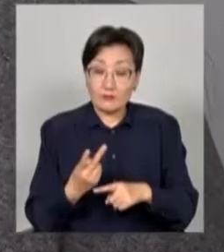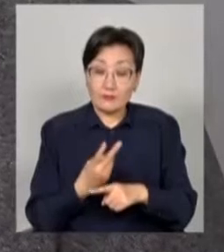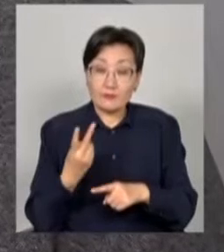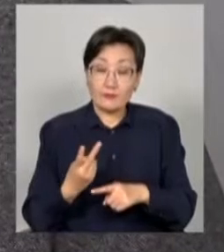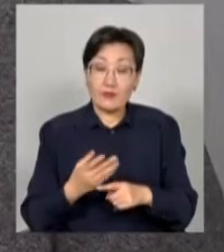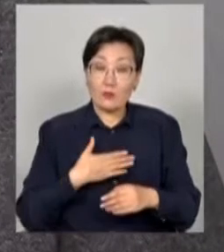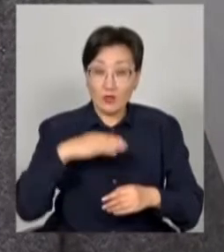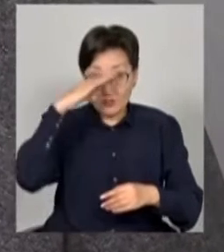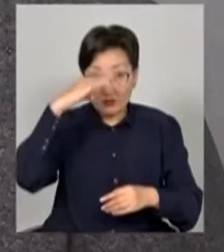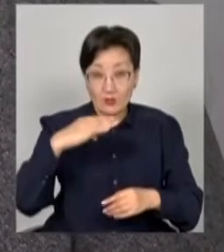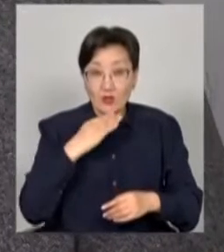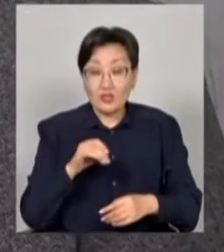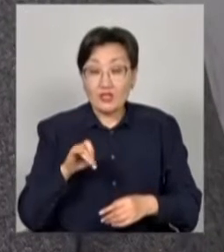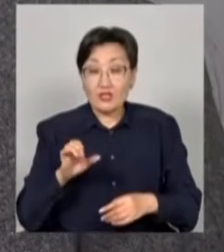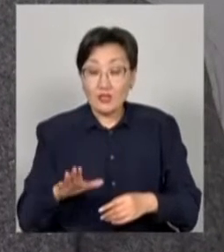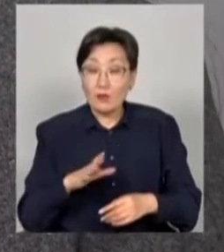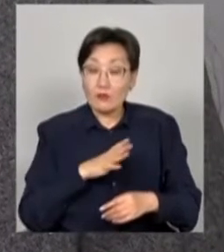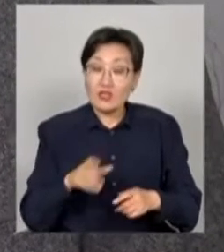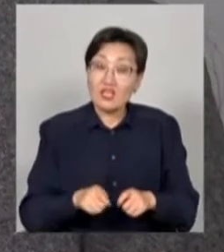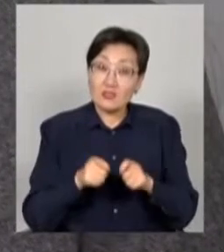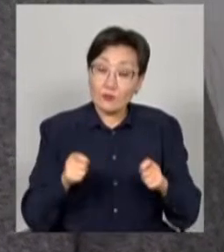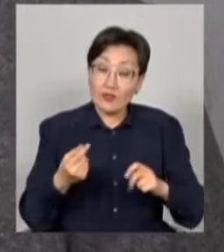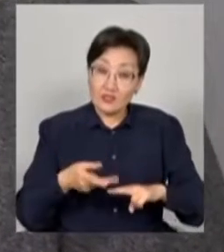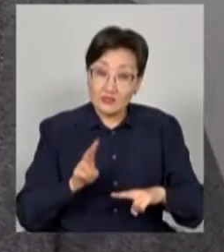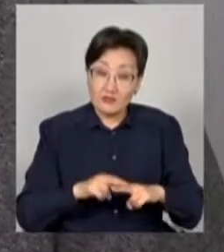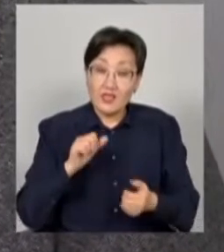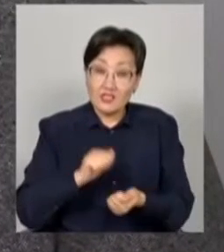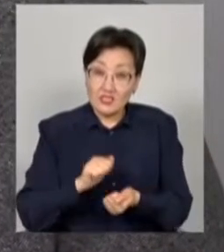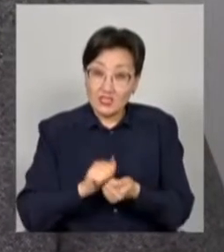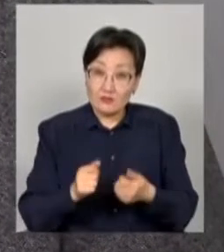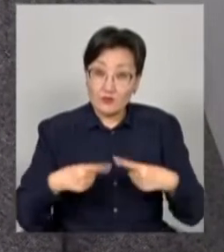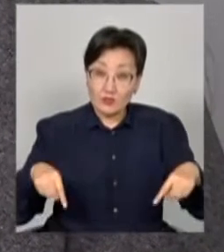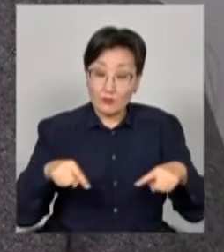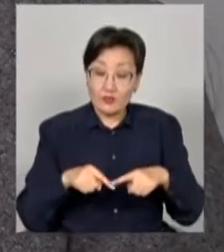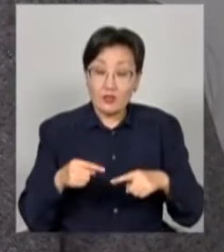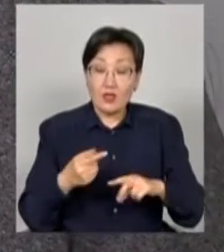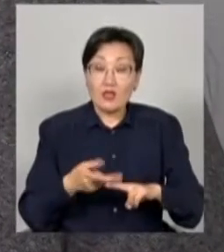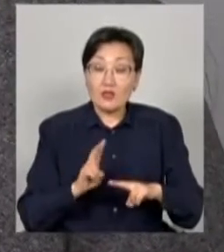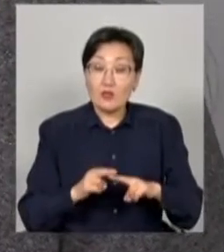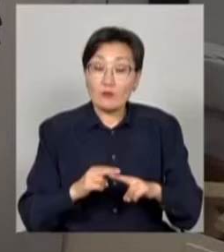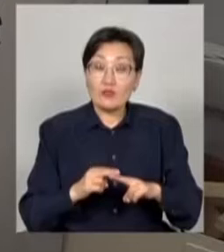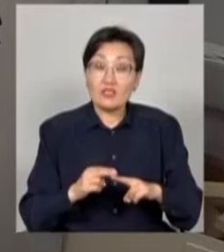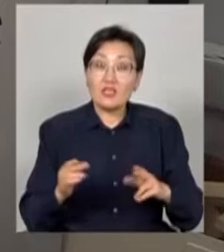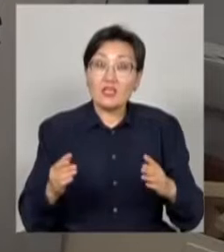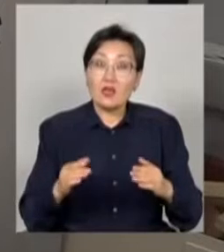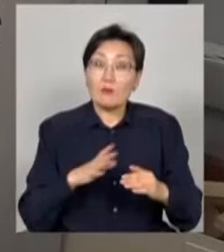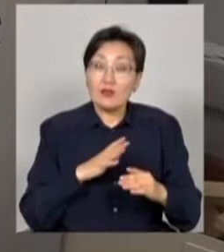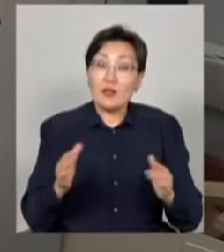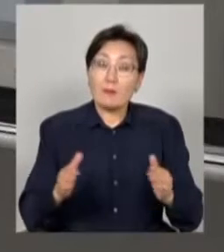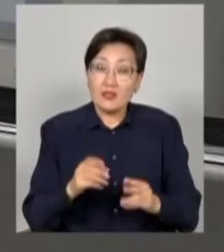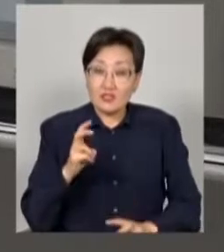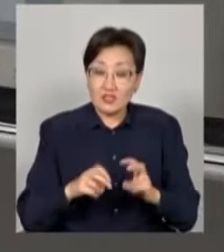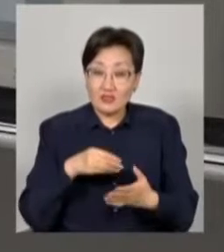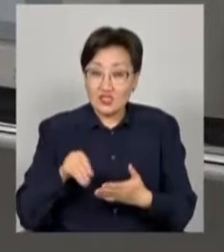жизнь. Мой папа Тандай Кинеев был основателем этого издательского центра. В свое время это небольшие цеха были.